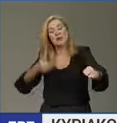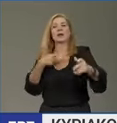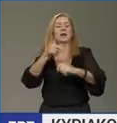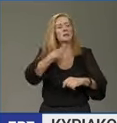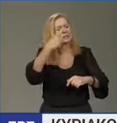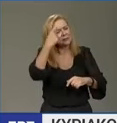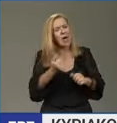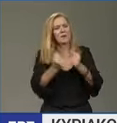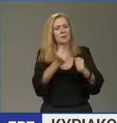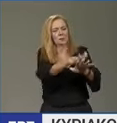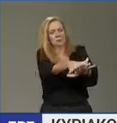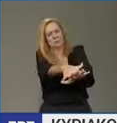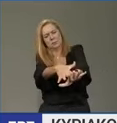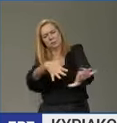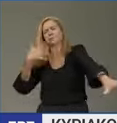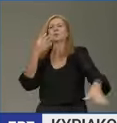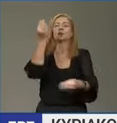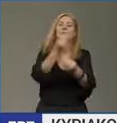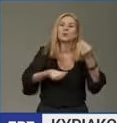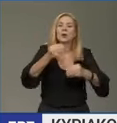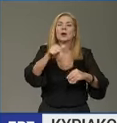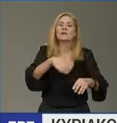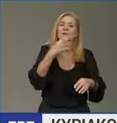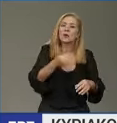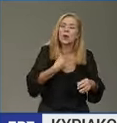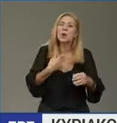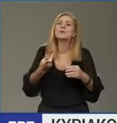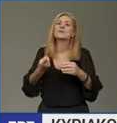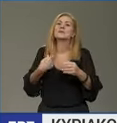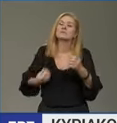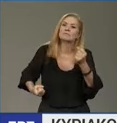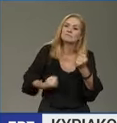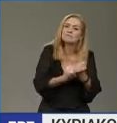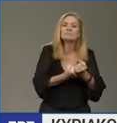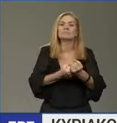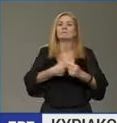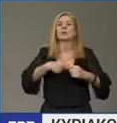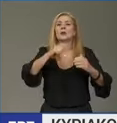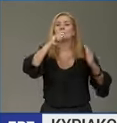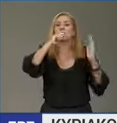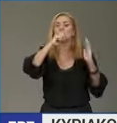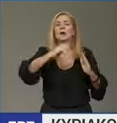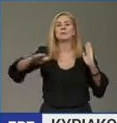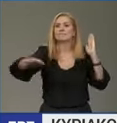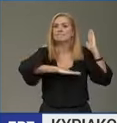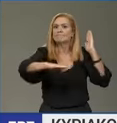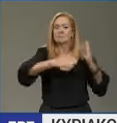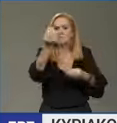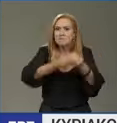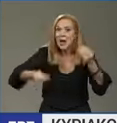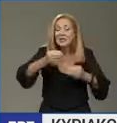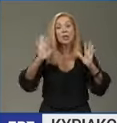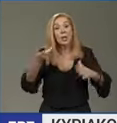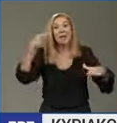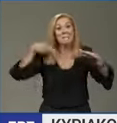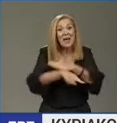και έχουμε στηρίξει την πόλη με σημαντικές παρεμβάσεις, με περισσότερη τροχιά. Και βέβαια, όταν λειτουργήσει το μετρό, σε